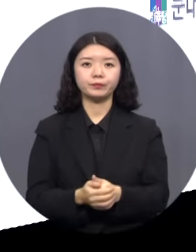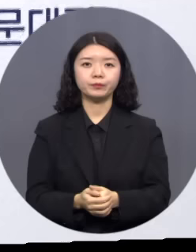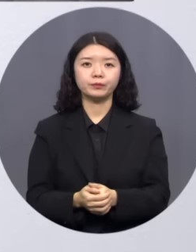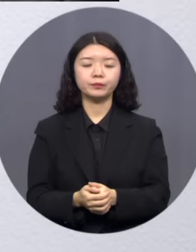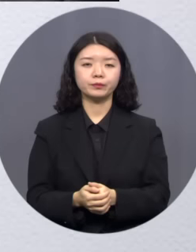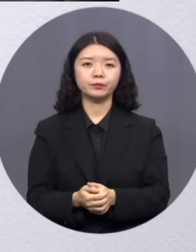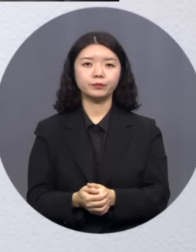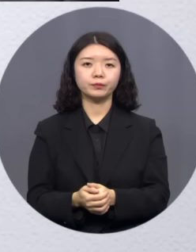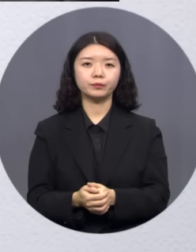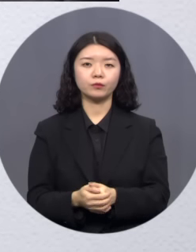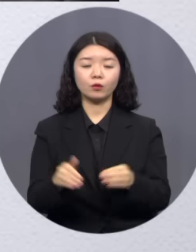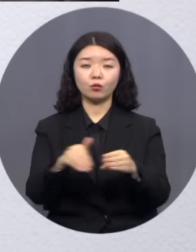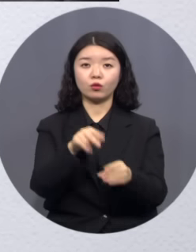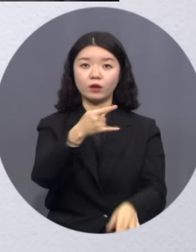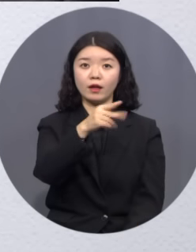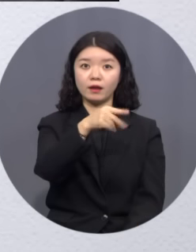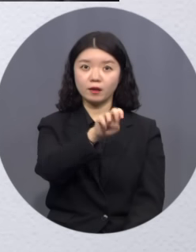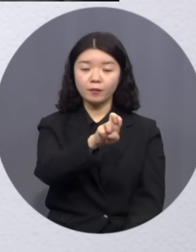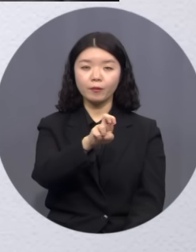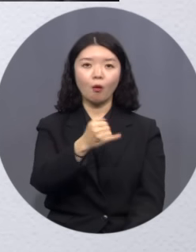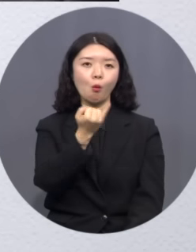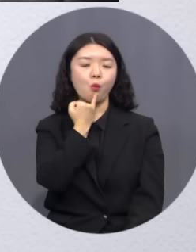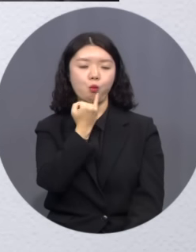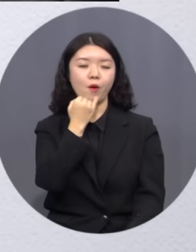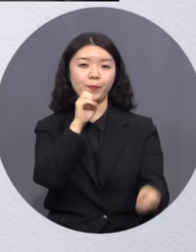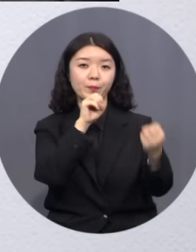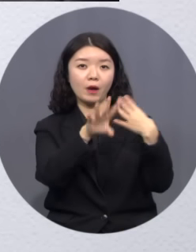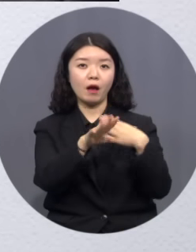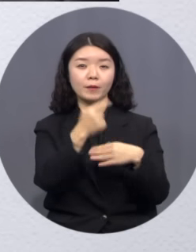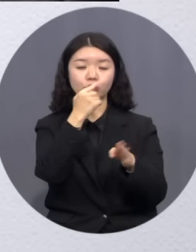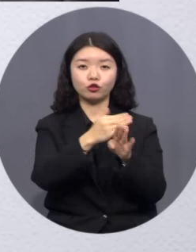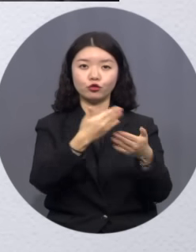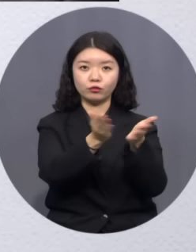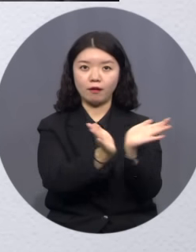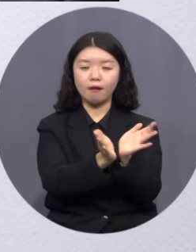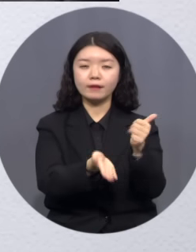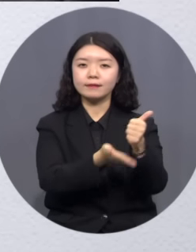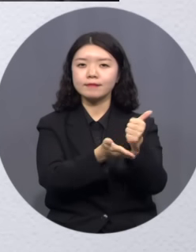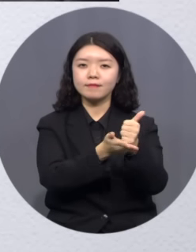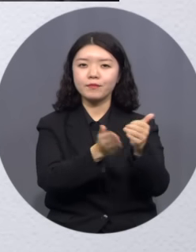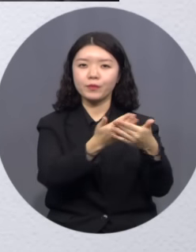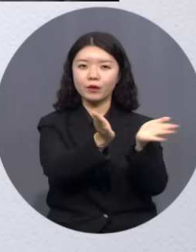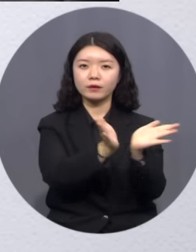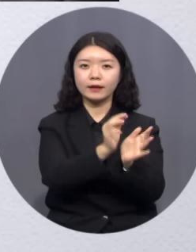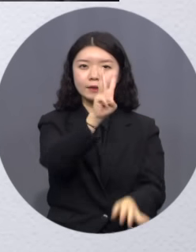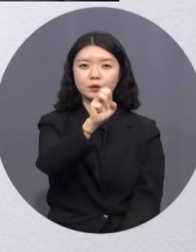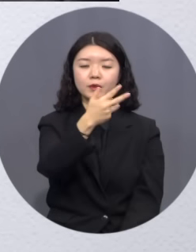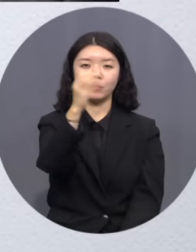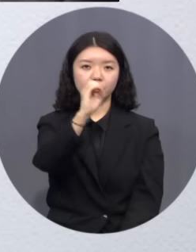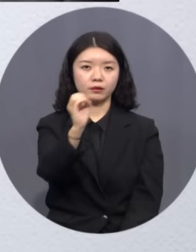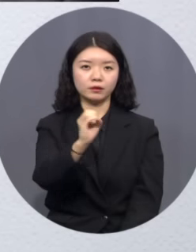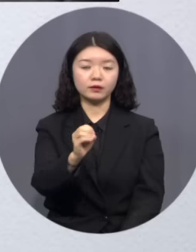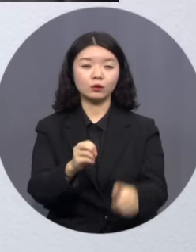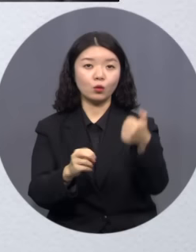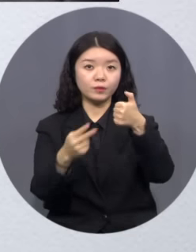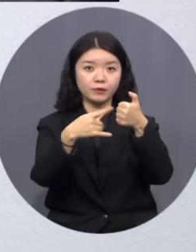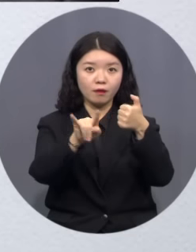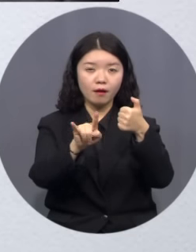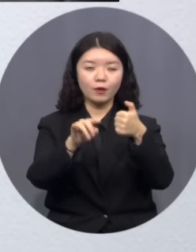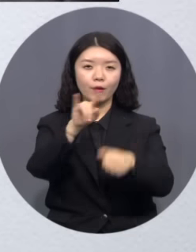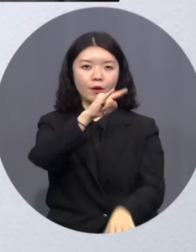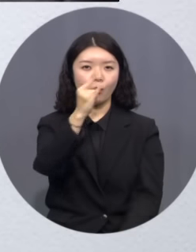있습니다 문대림 후보가 낫다고 응답한 경우는 민주당 지지층에 였고 50대와